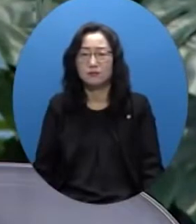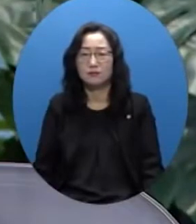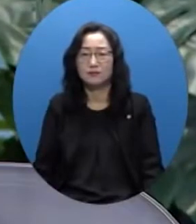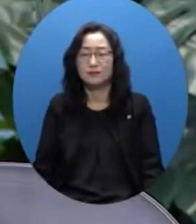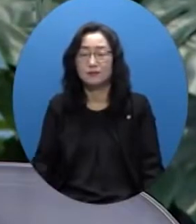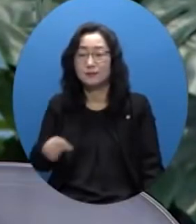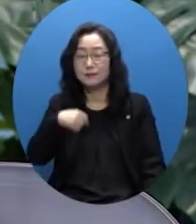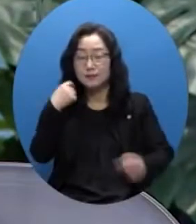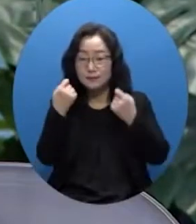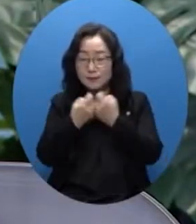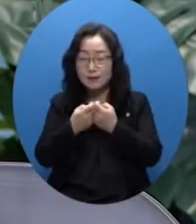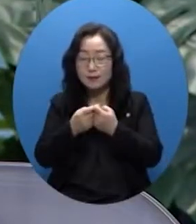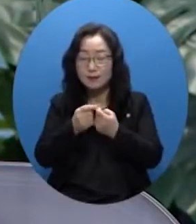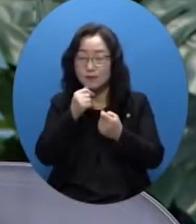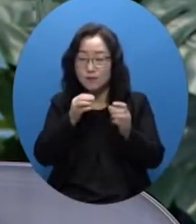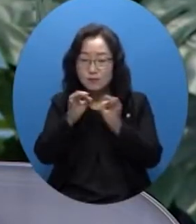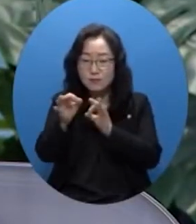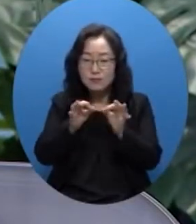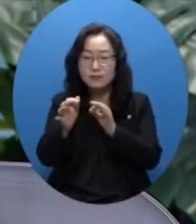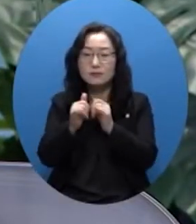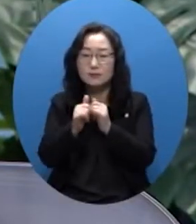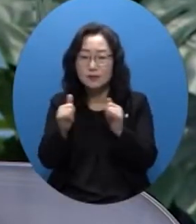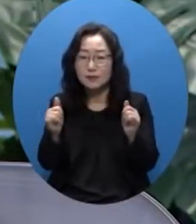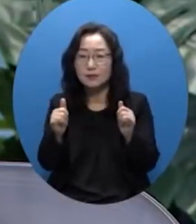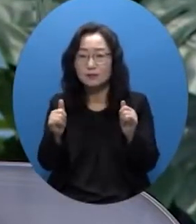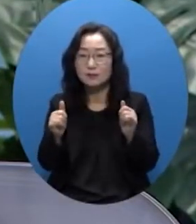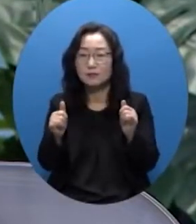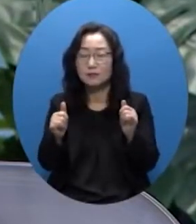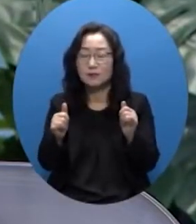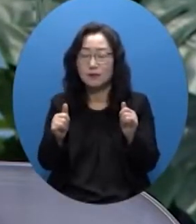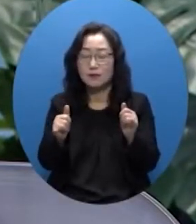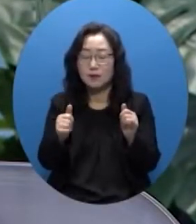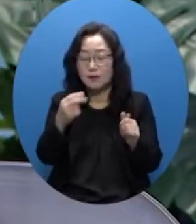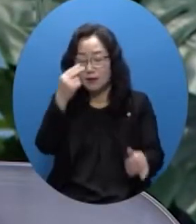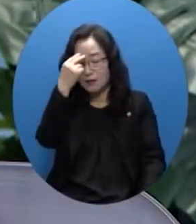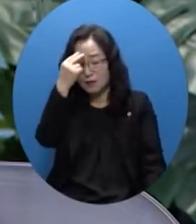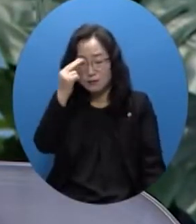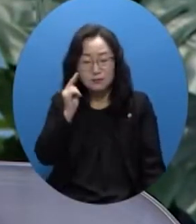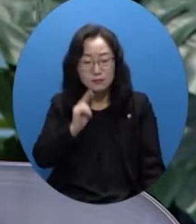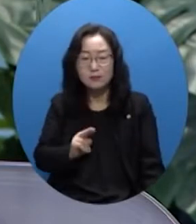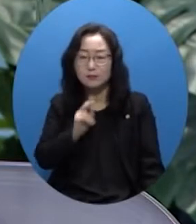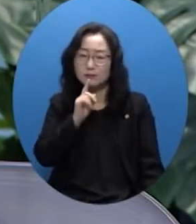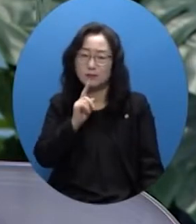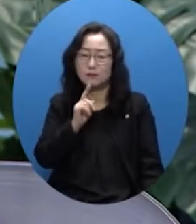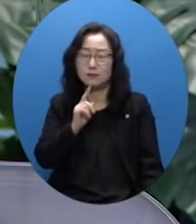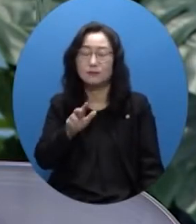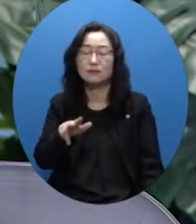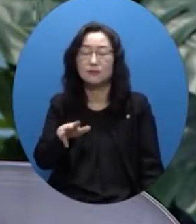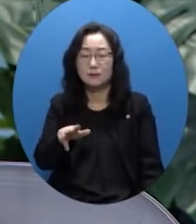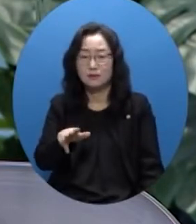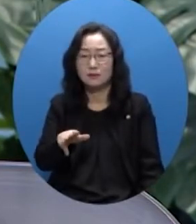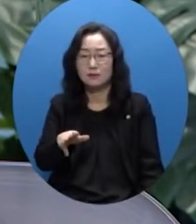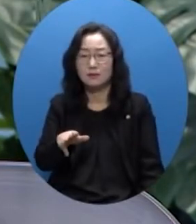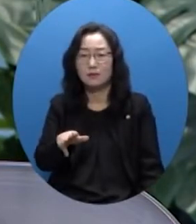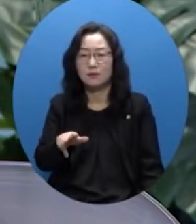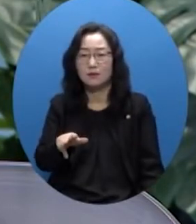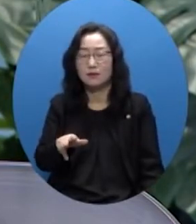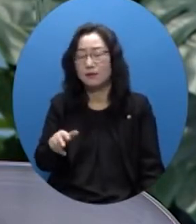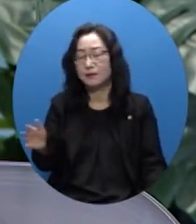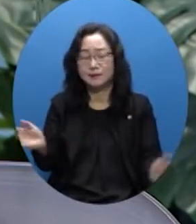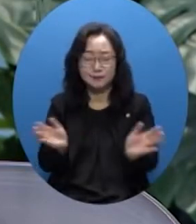자영업자 03 수상 이들은 하도 더 못 버티고 있다고 말합니다 이제는 다